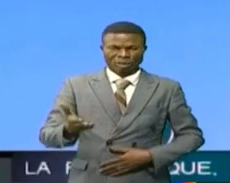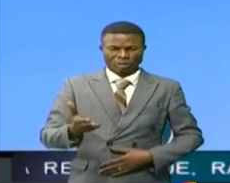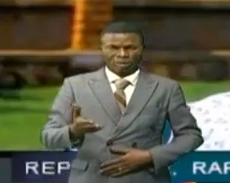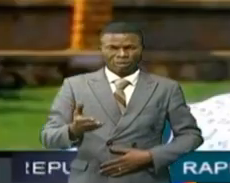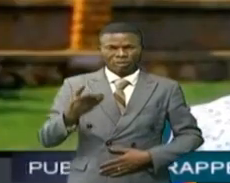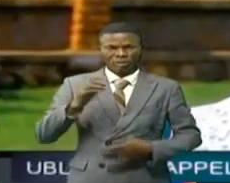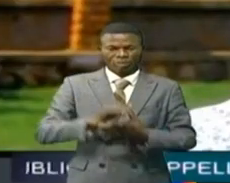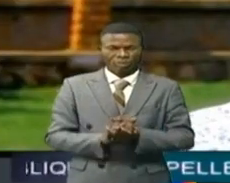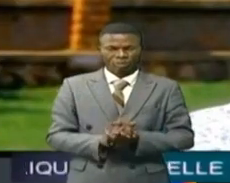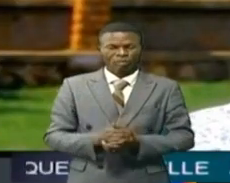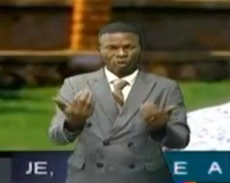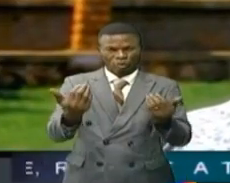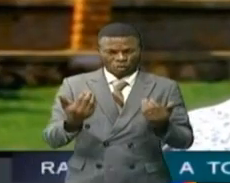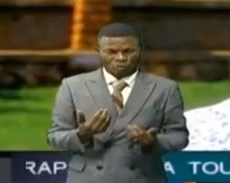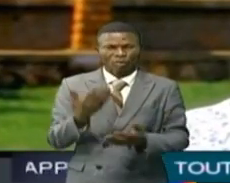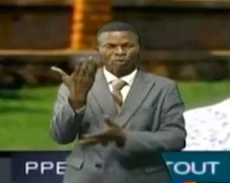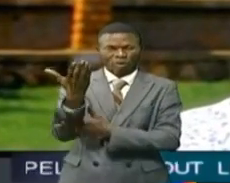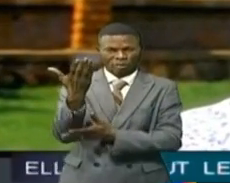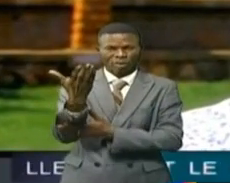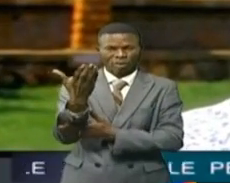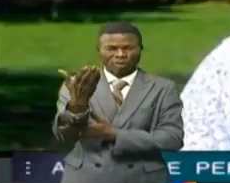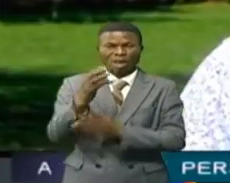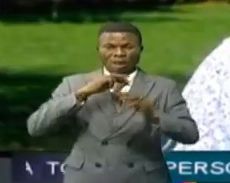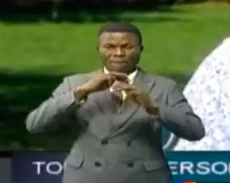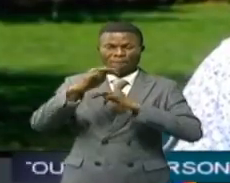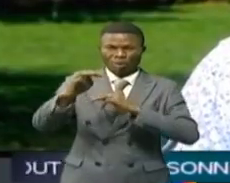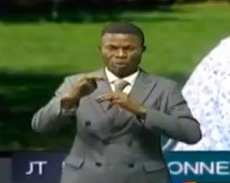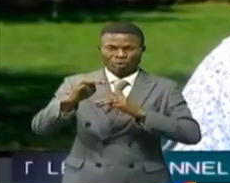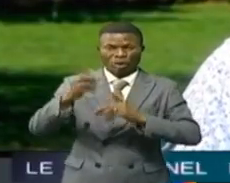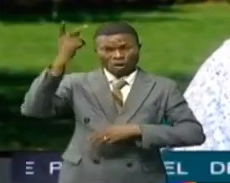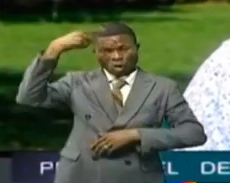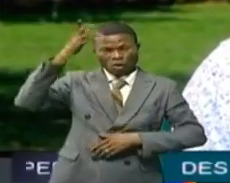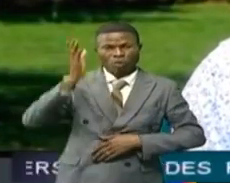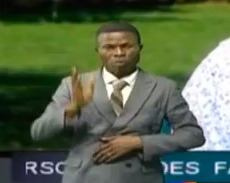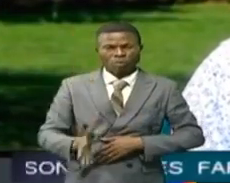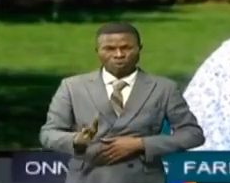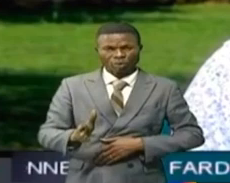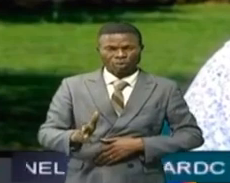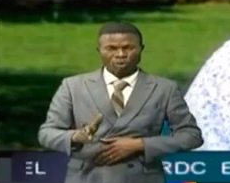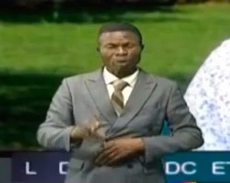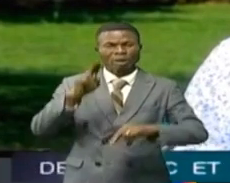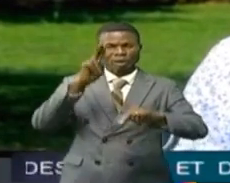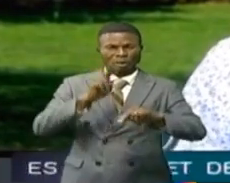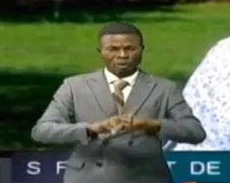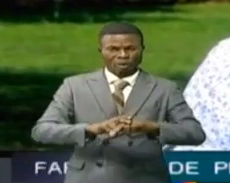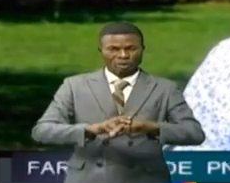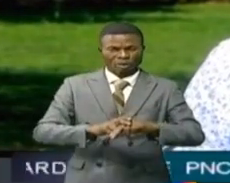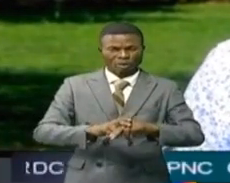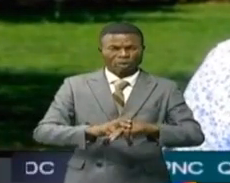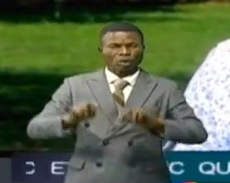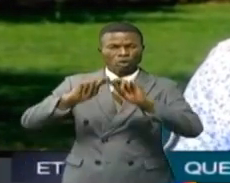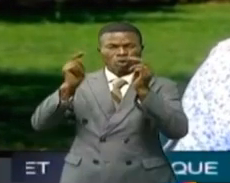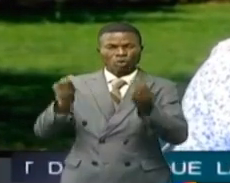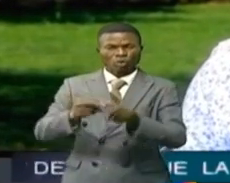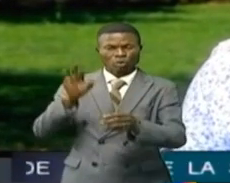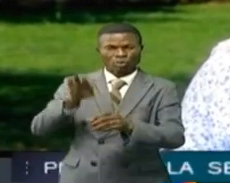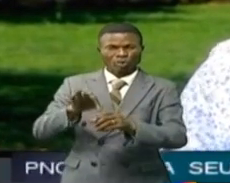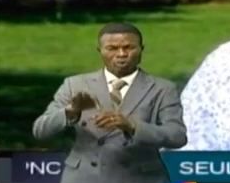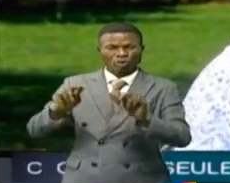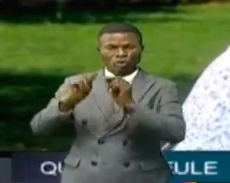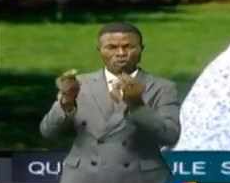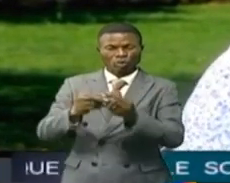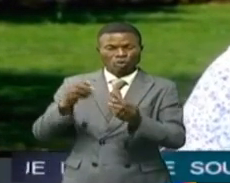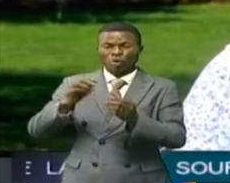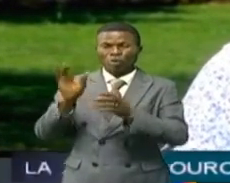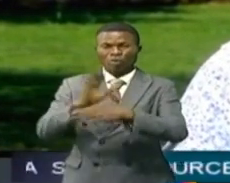Tshisekedi. Nous voulons lancer d'abord un message aux politiciens qui ont élu domicile leur circonscription électorale comme les plateformes des réseaux